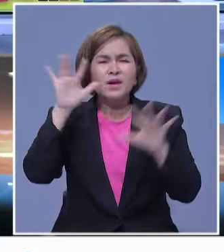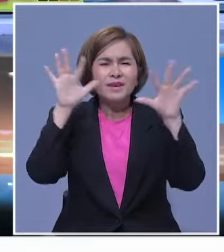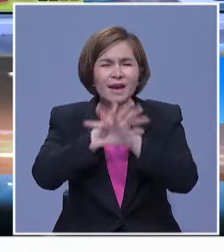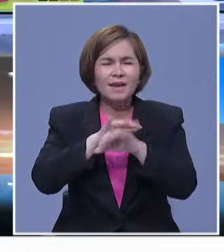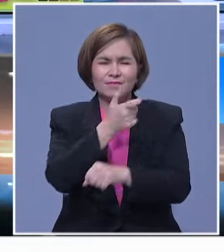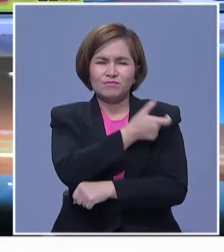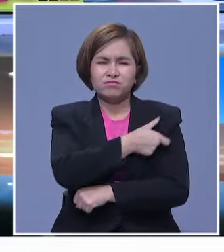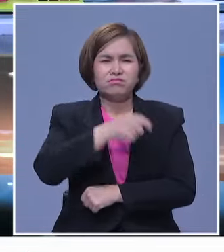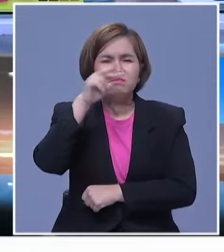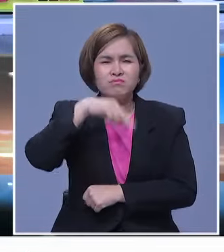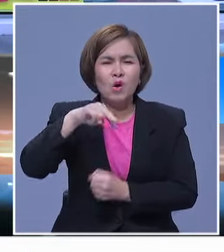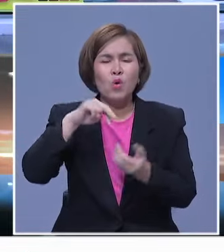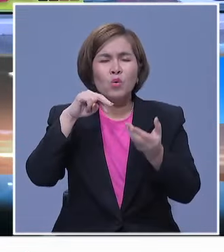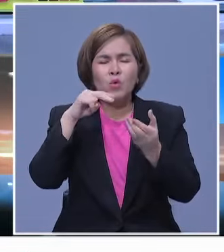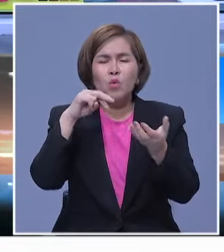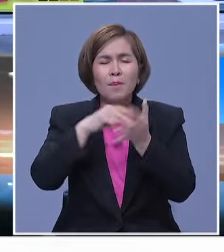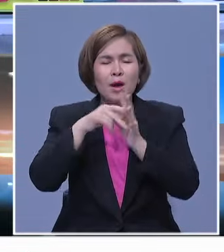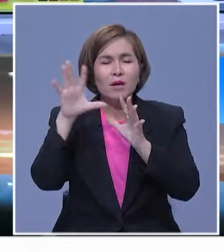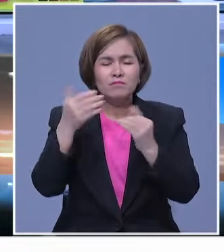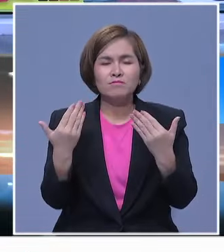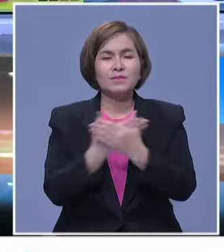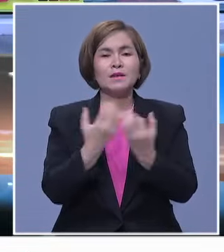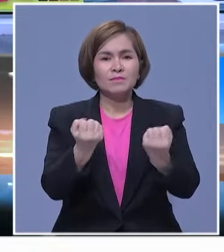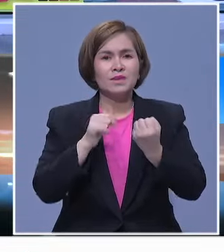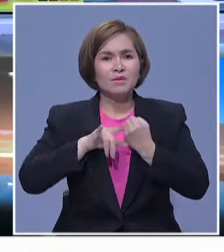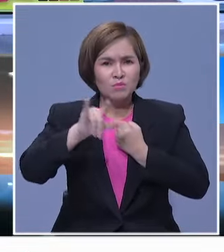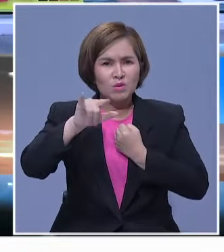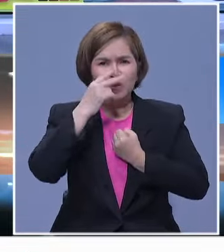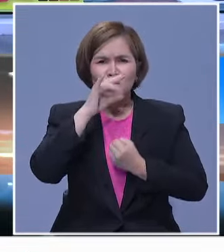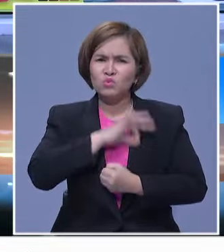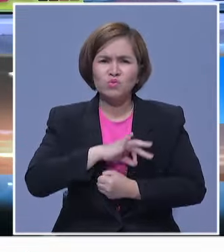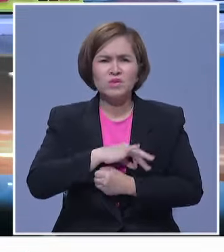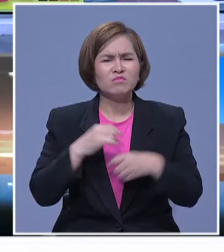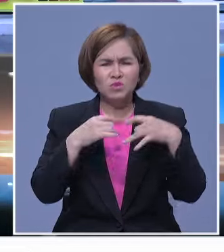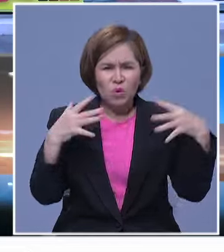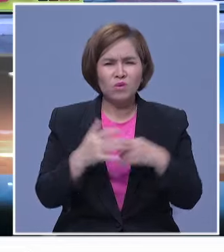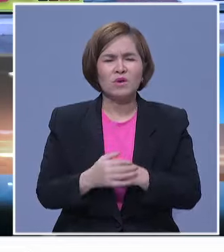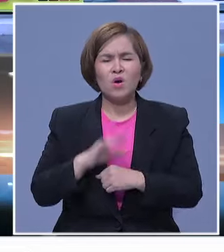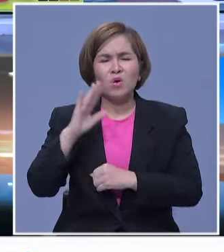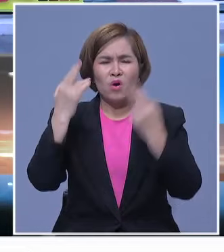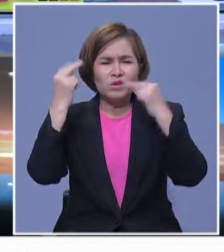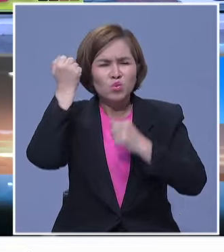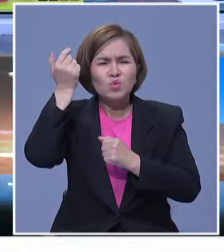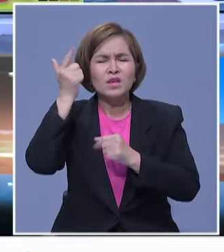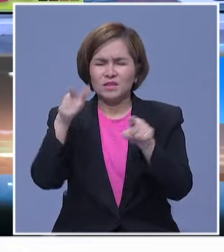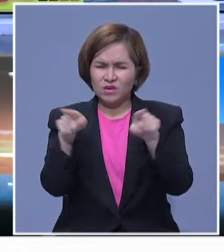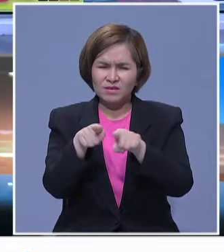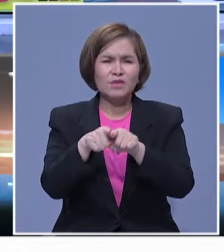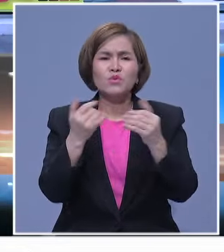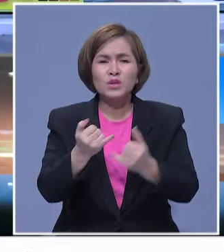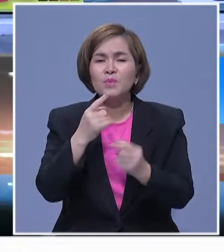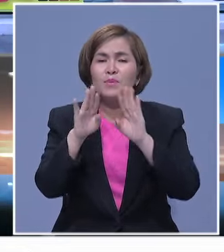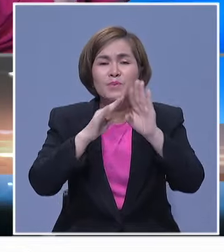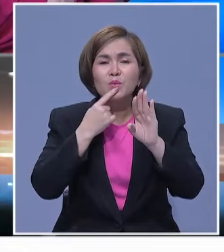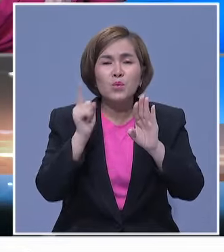าขับเครื่องบินคือผิดฟ้าผิดตัวคุณไพศาลบอกว่าครั้งนี้นายกอิงก็โดนไม่ต่างกันผมได้ยินมาเหมือนกันเขาเปรียบเทียบกันบอก